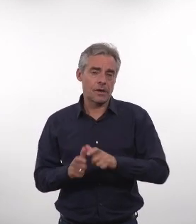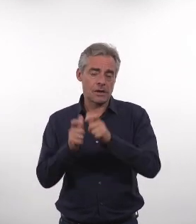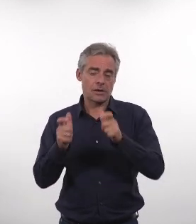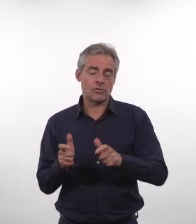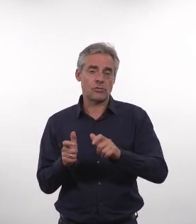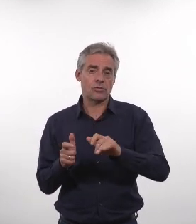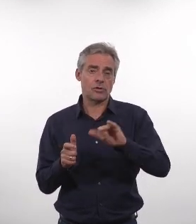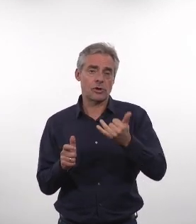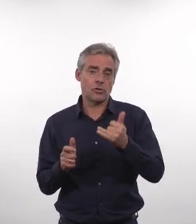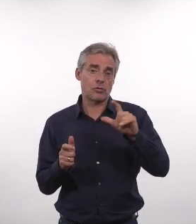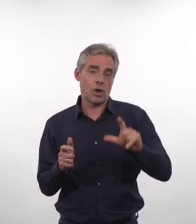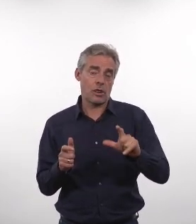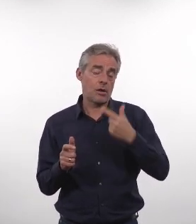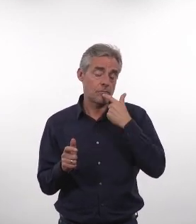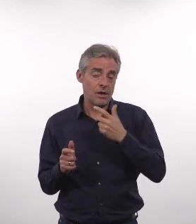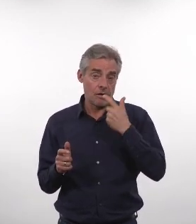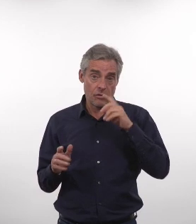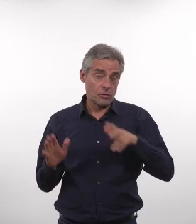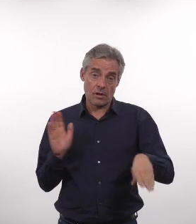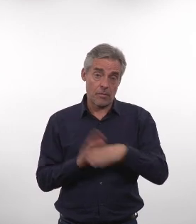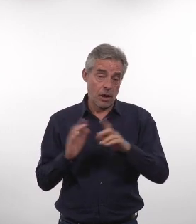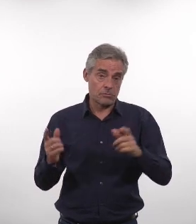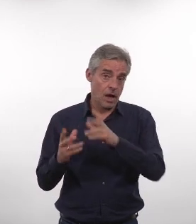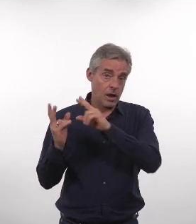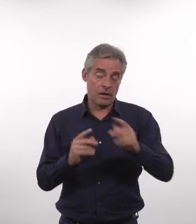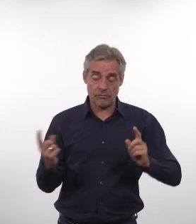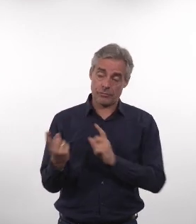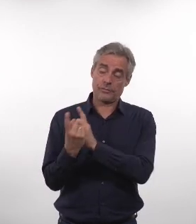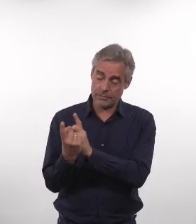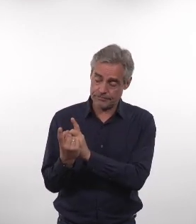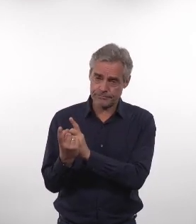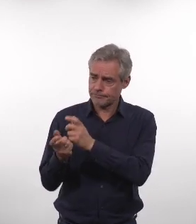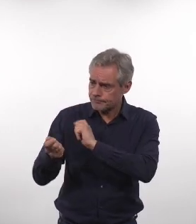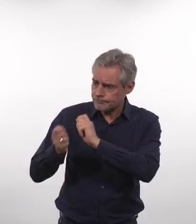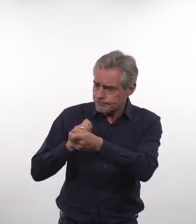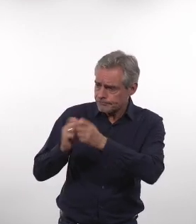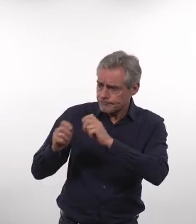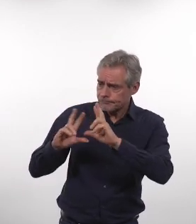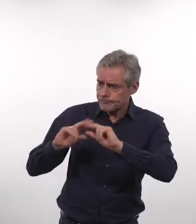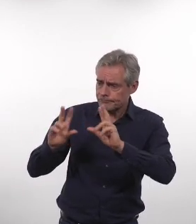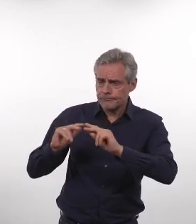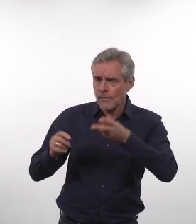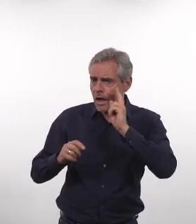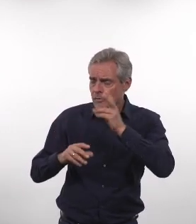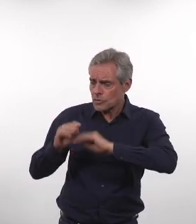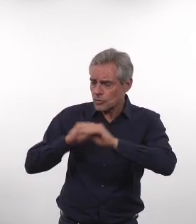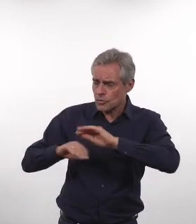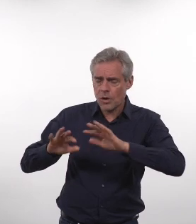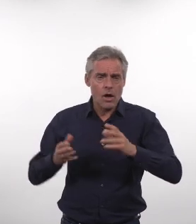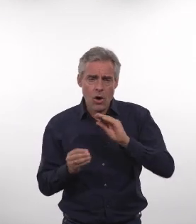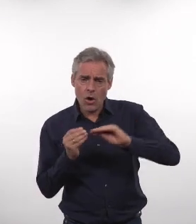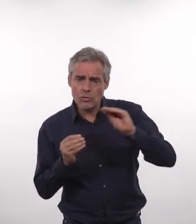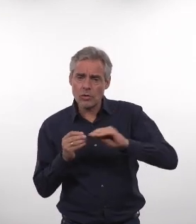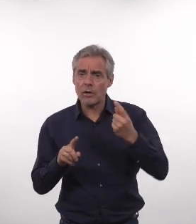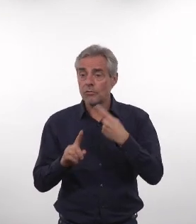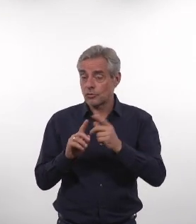va aller le voir dès son arrivée à l'Institut et on va lui faire une habituation, en fait, surtout sur les objets et sur les